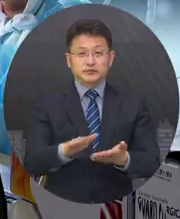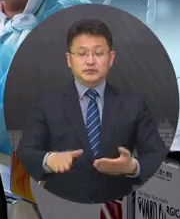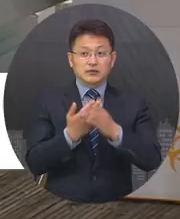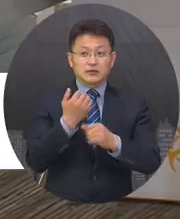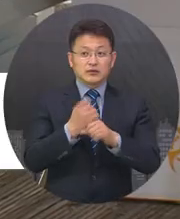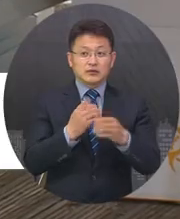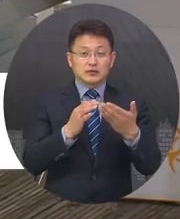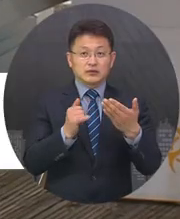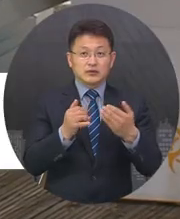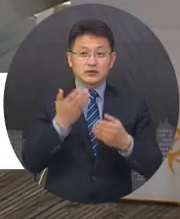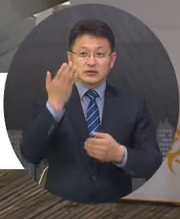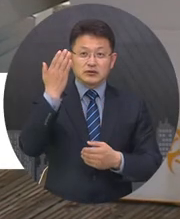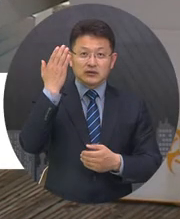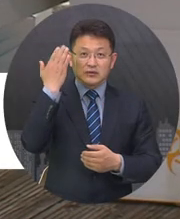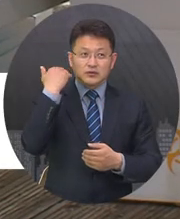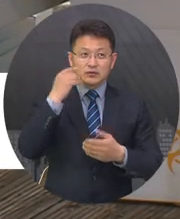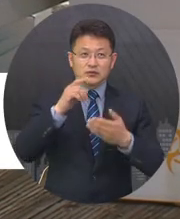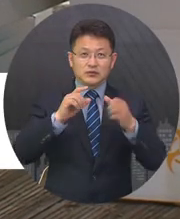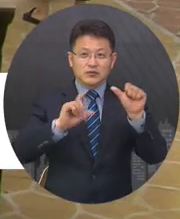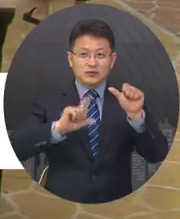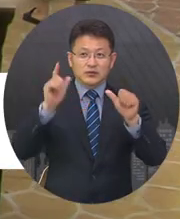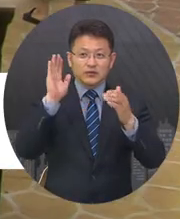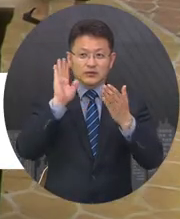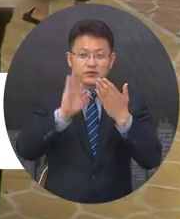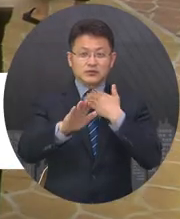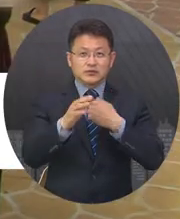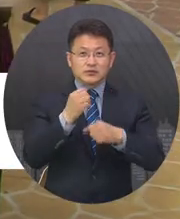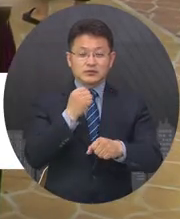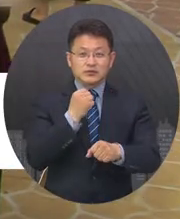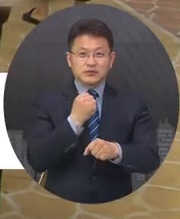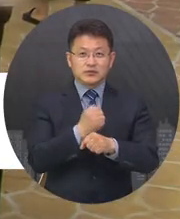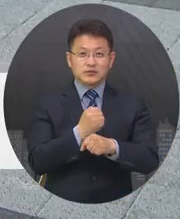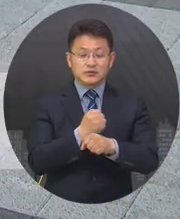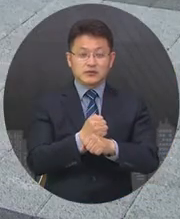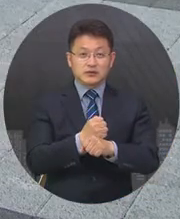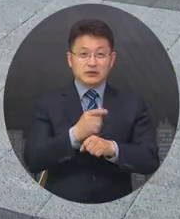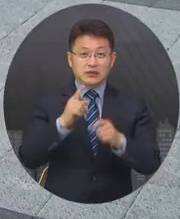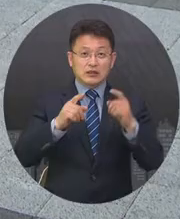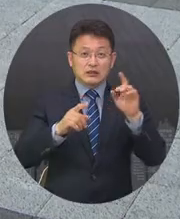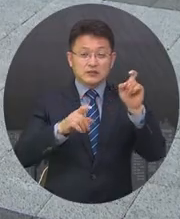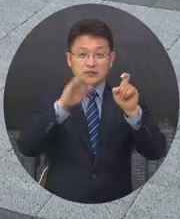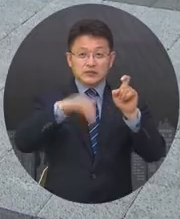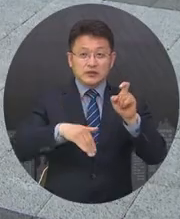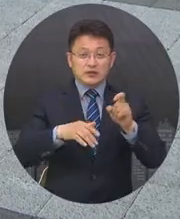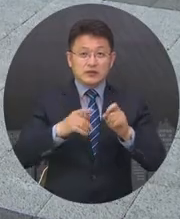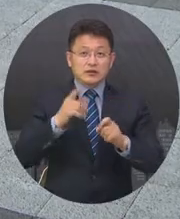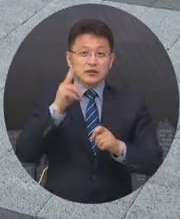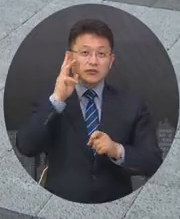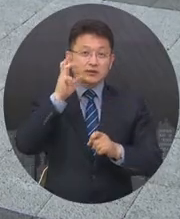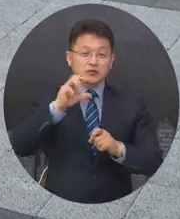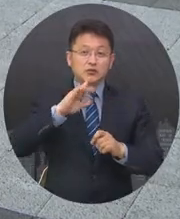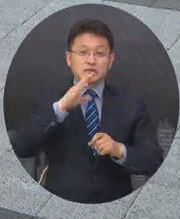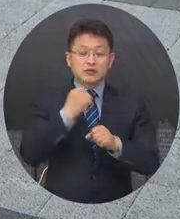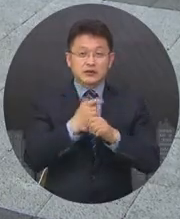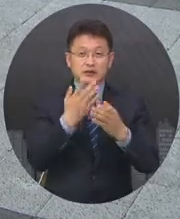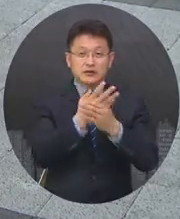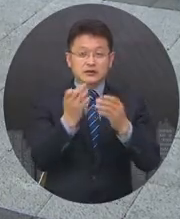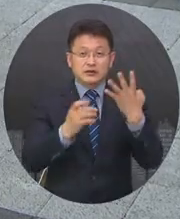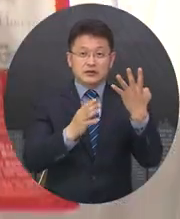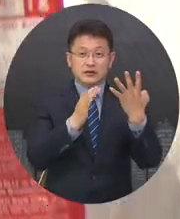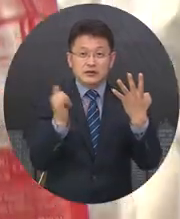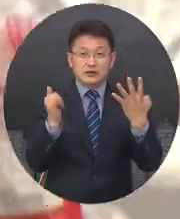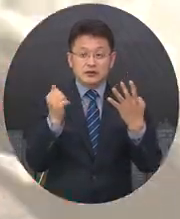보도합니다. 지난달 5일 이후 한 자릿수 확진은 35일 만입니다. 지역별로는 양산 4명,